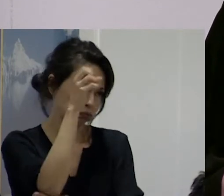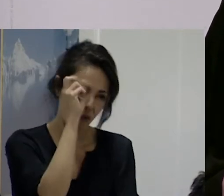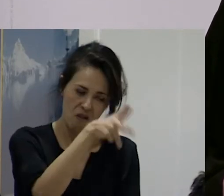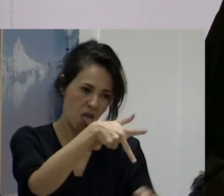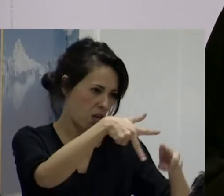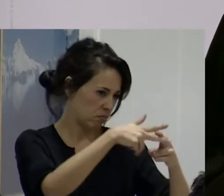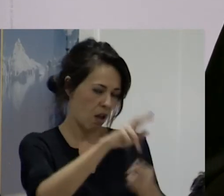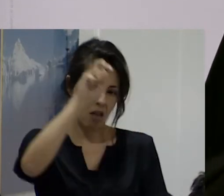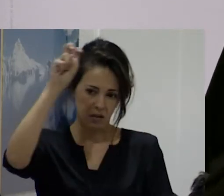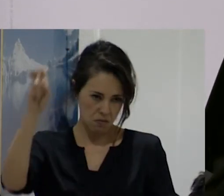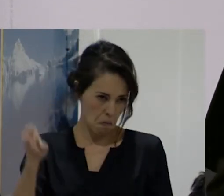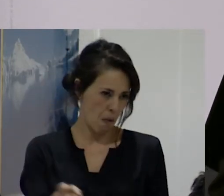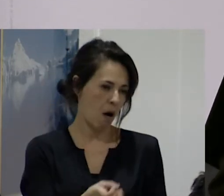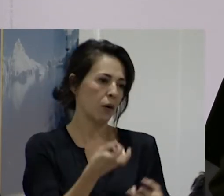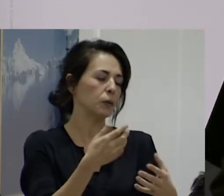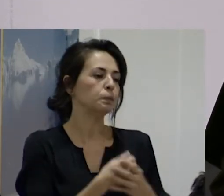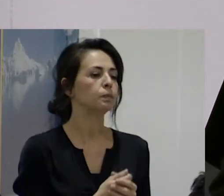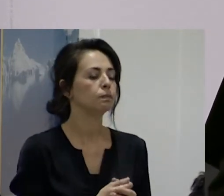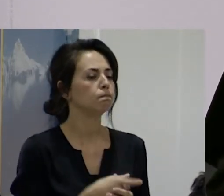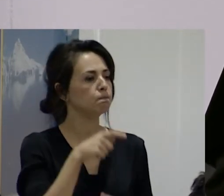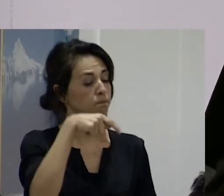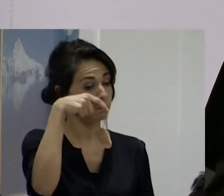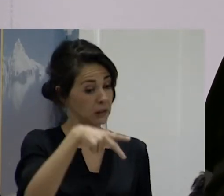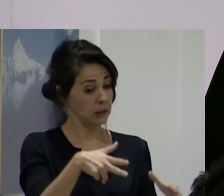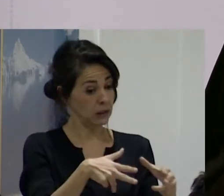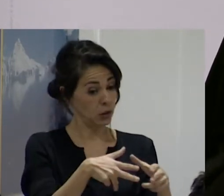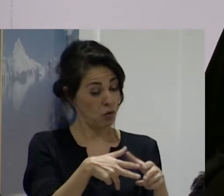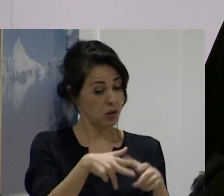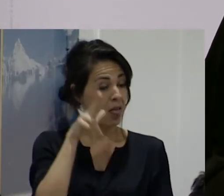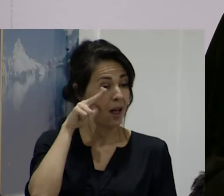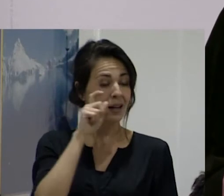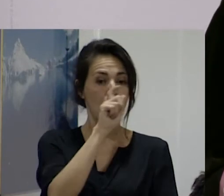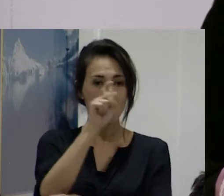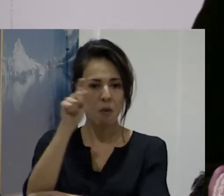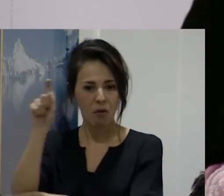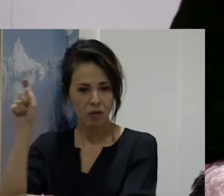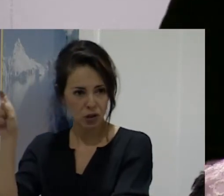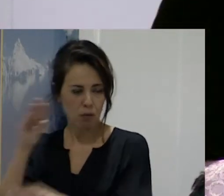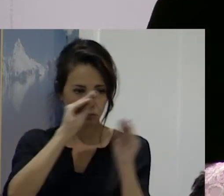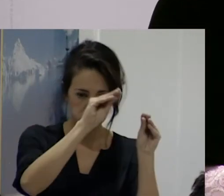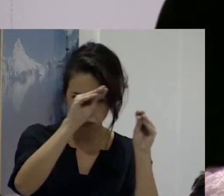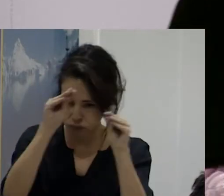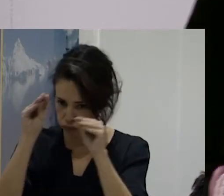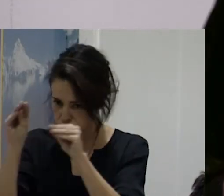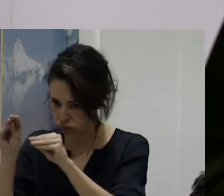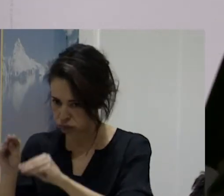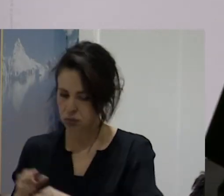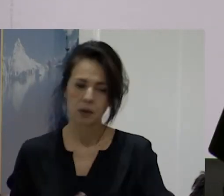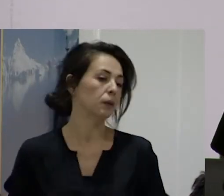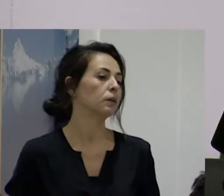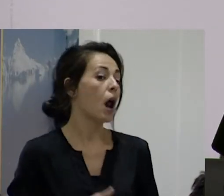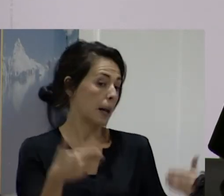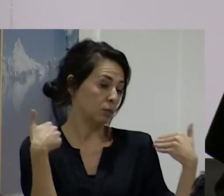tallers dirigits pel professorat d'esta casa que reforcen i amplien el contingut i l'abast.